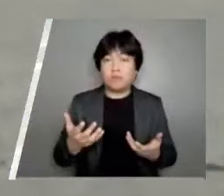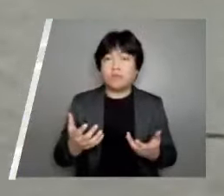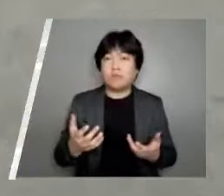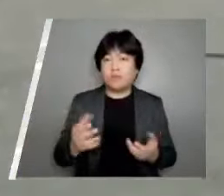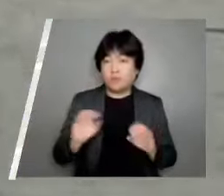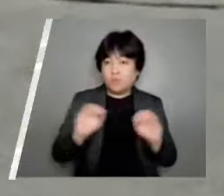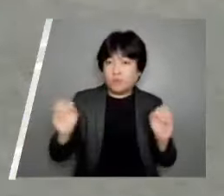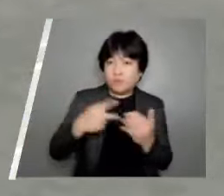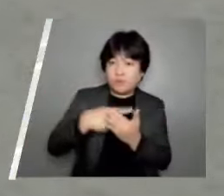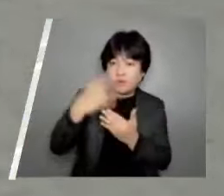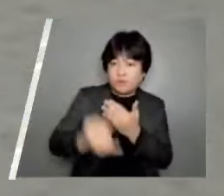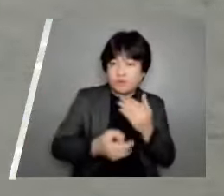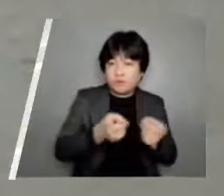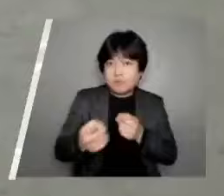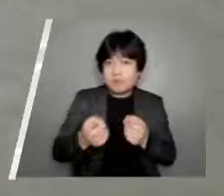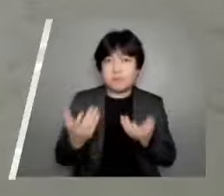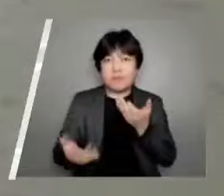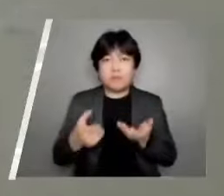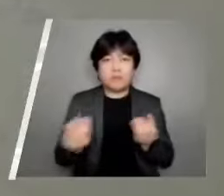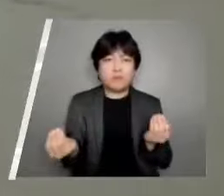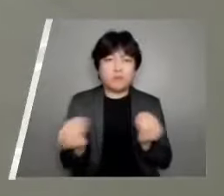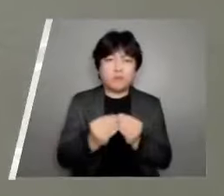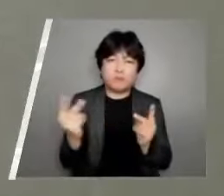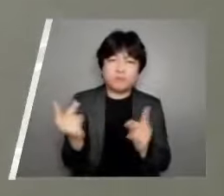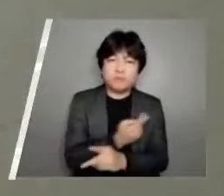ng 2 days.